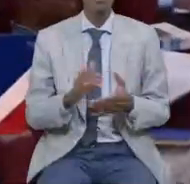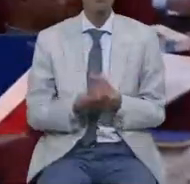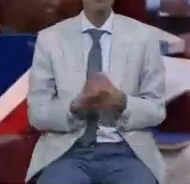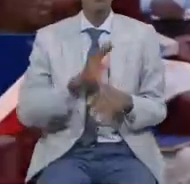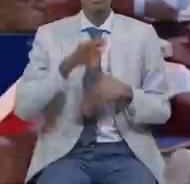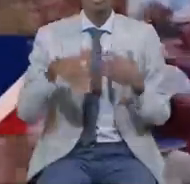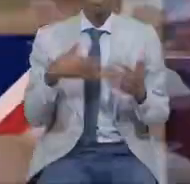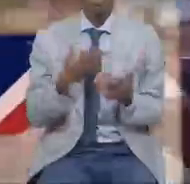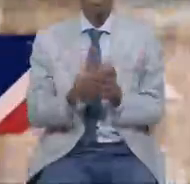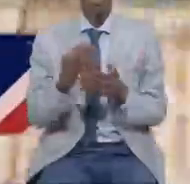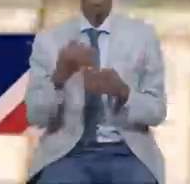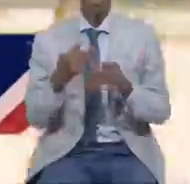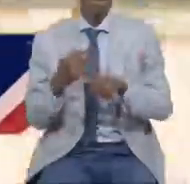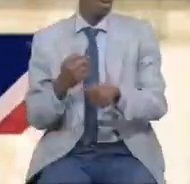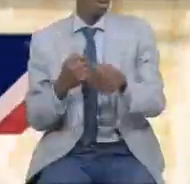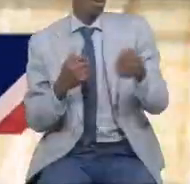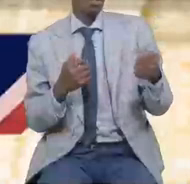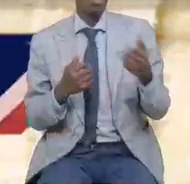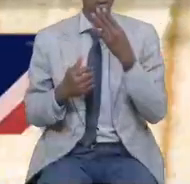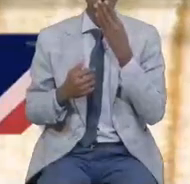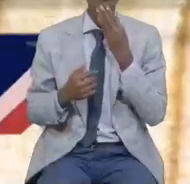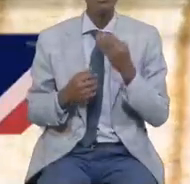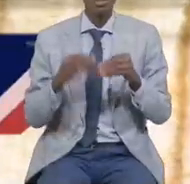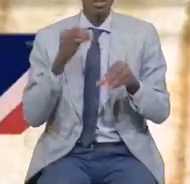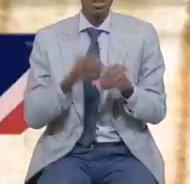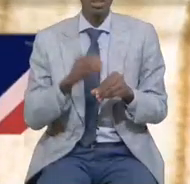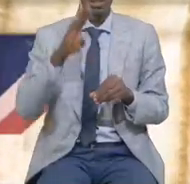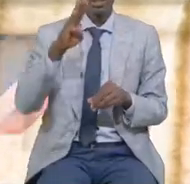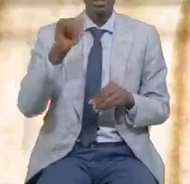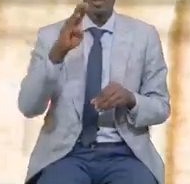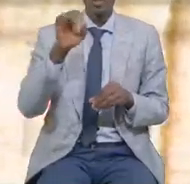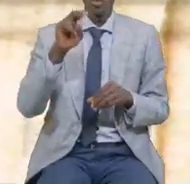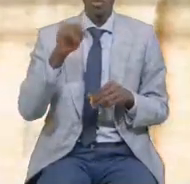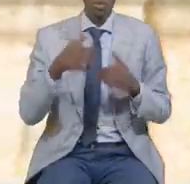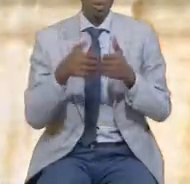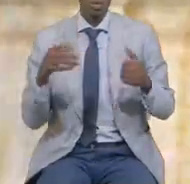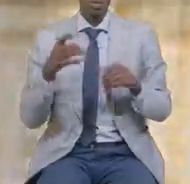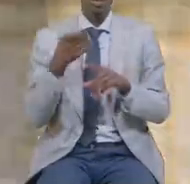Tous les autres juifs à Babylone, à part Sédrac, Meshach et Abednego,